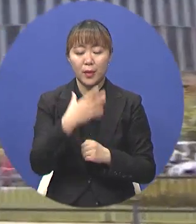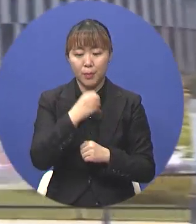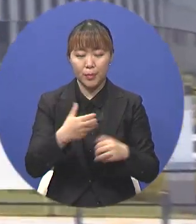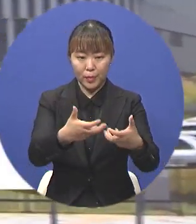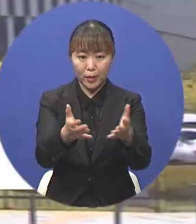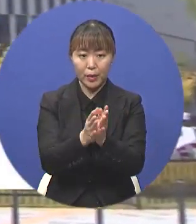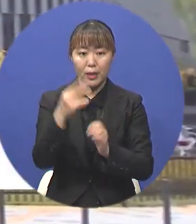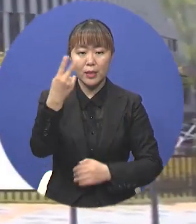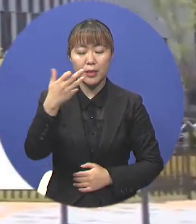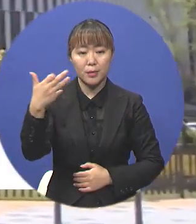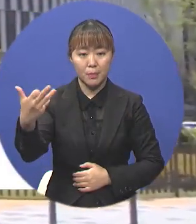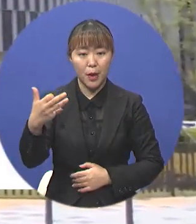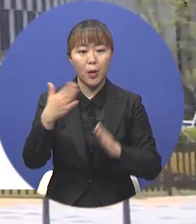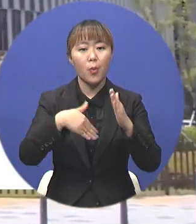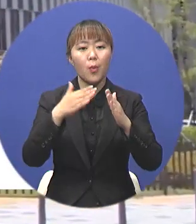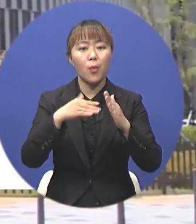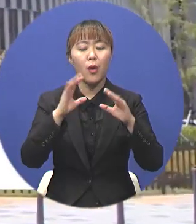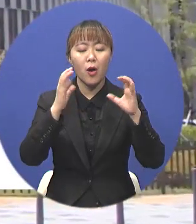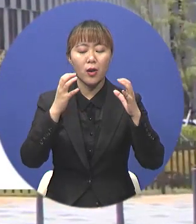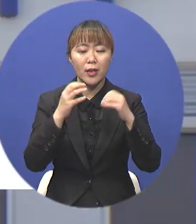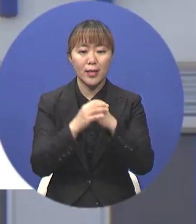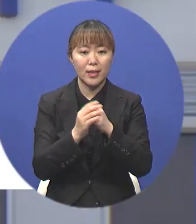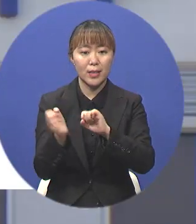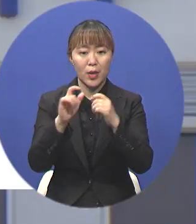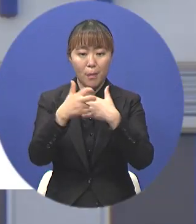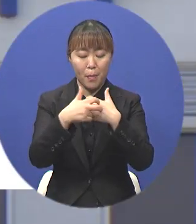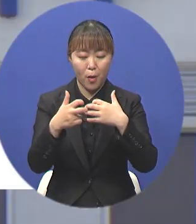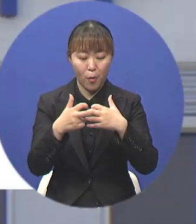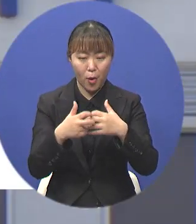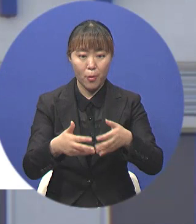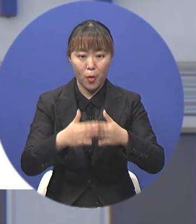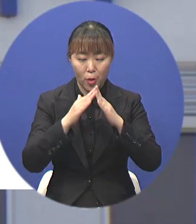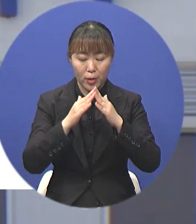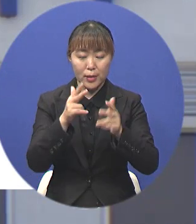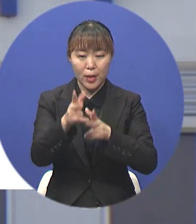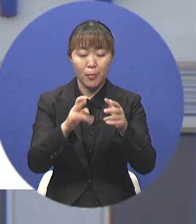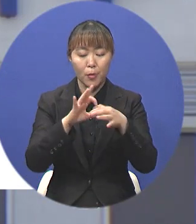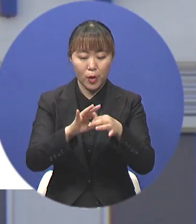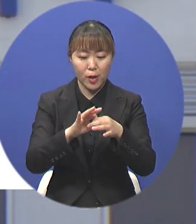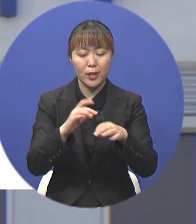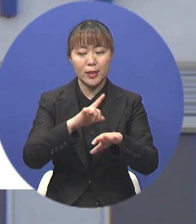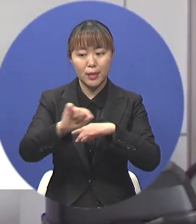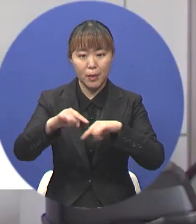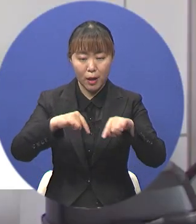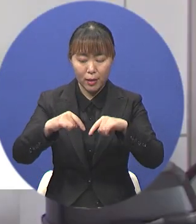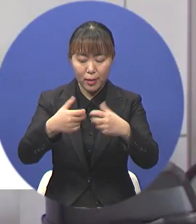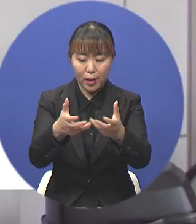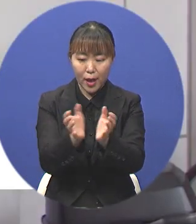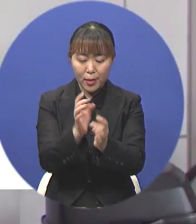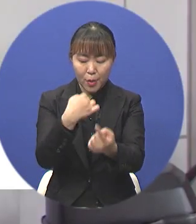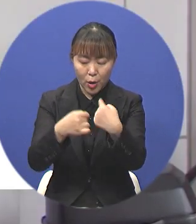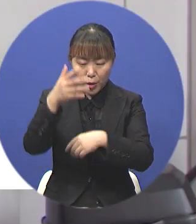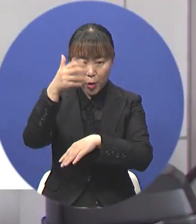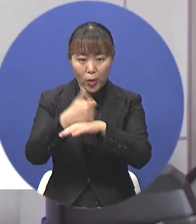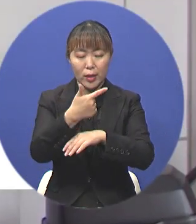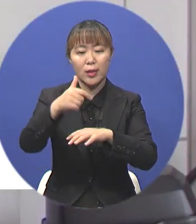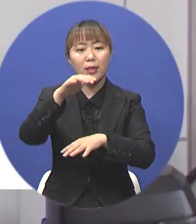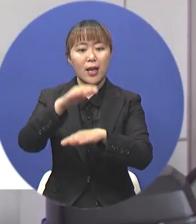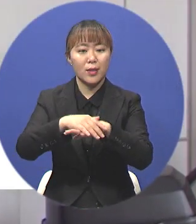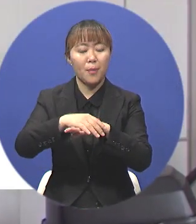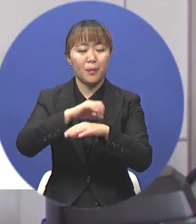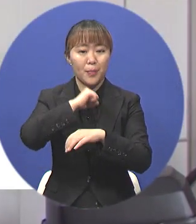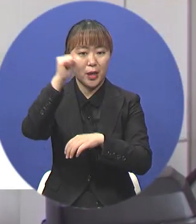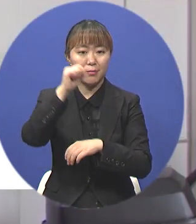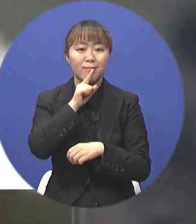보건복지부는 2018년 공공어린이 재활병원 건립 사업을 수행할 지방자치단체를 공모한 결과 대전광역시가